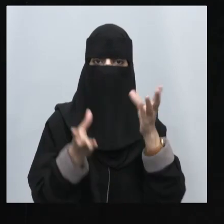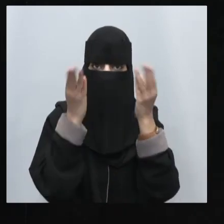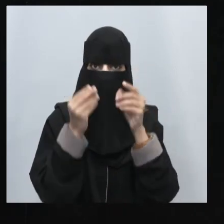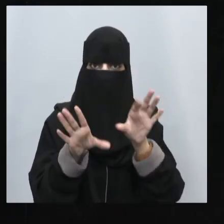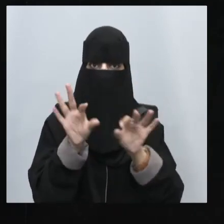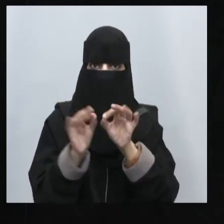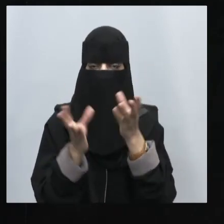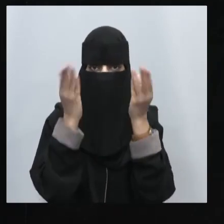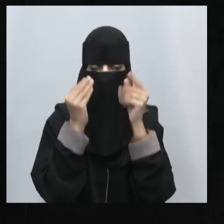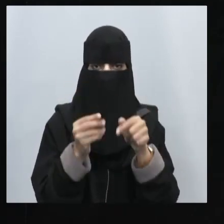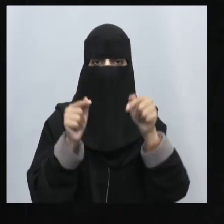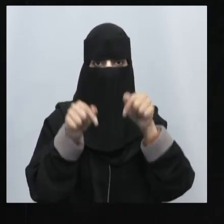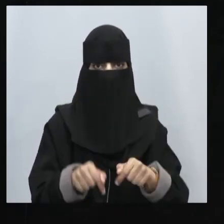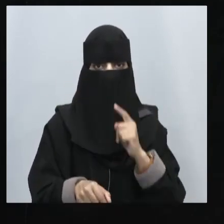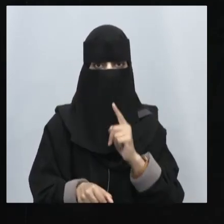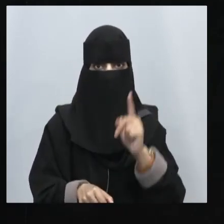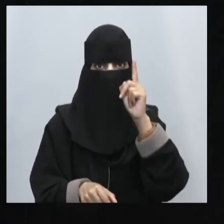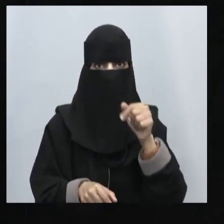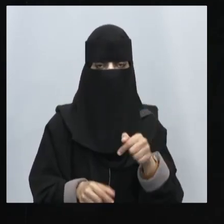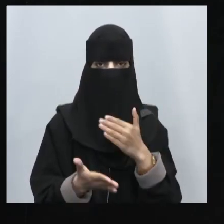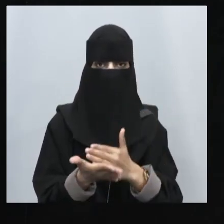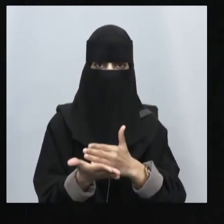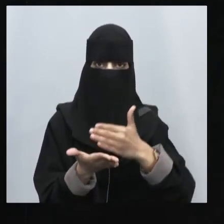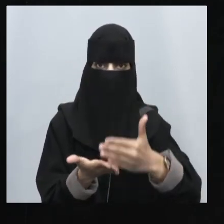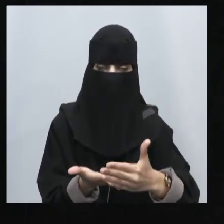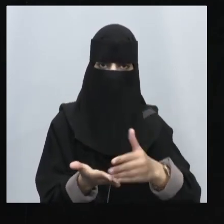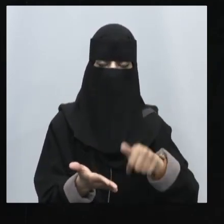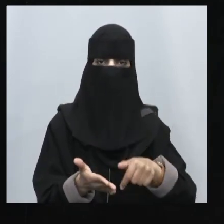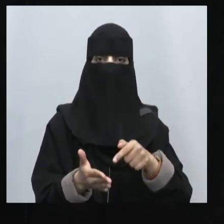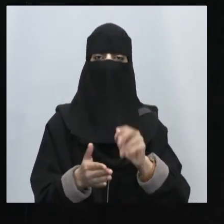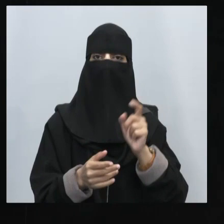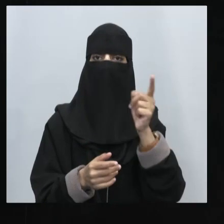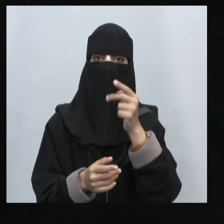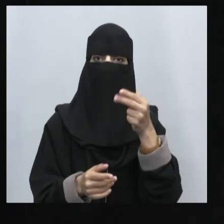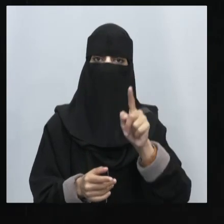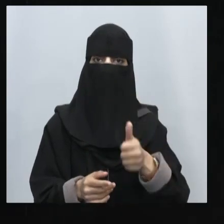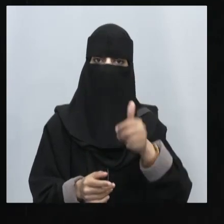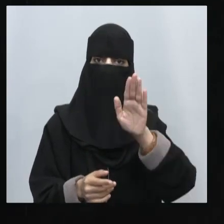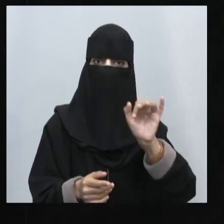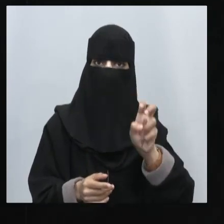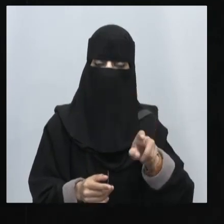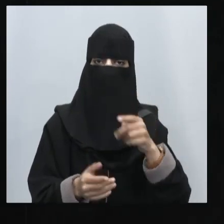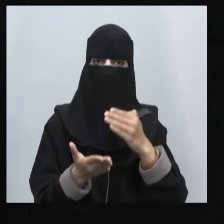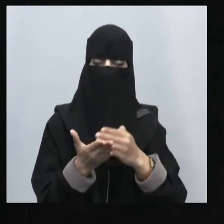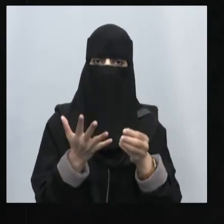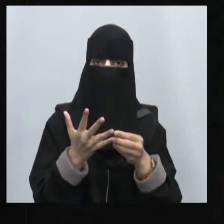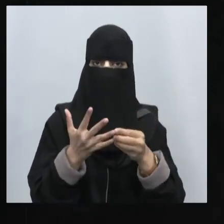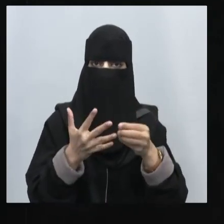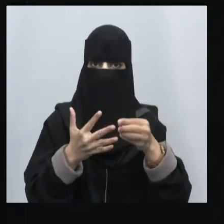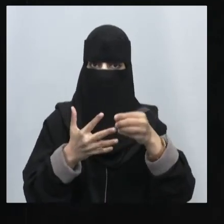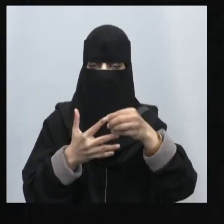اليوم بمشيئه الله تعالى نستكمل ايضا الدوله العباسيه ومراحل ظهور هذه